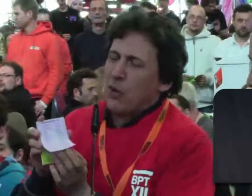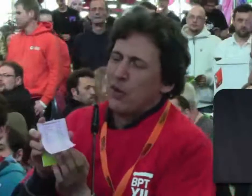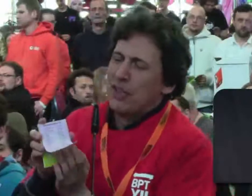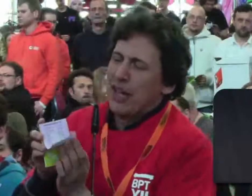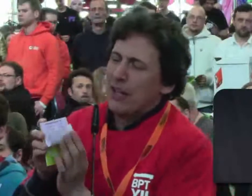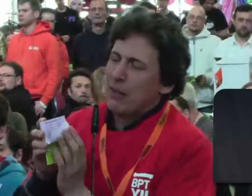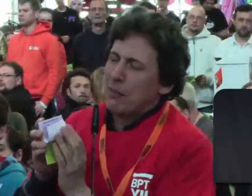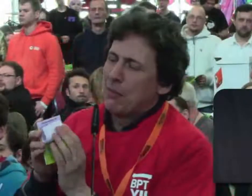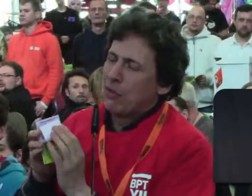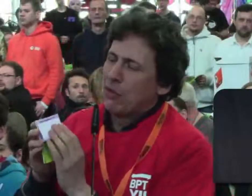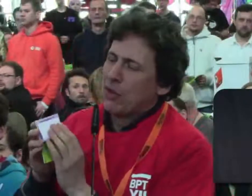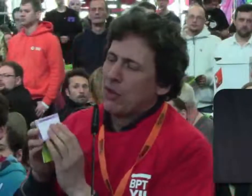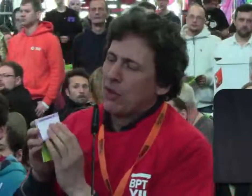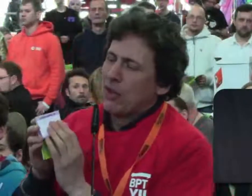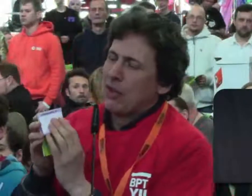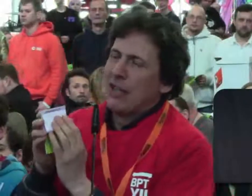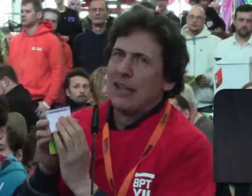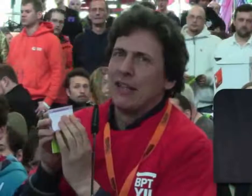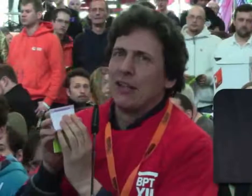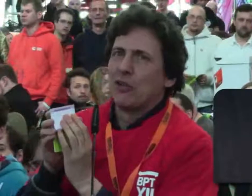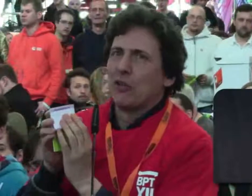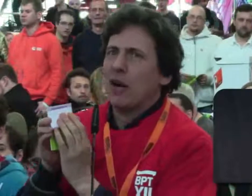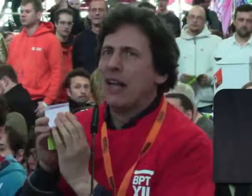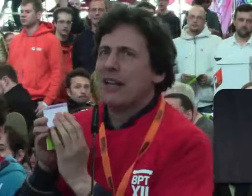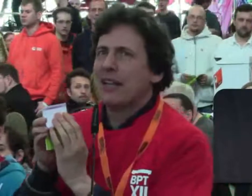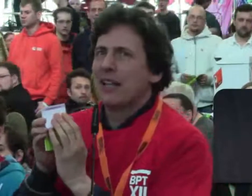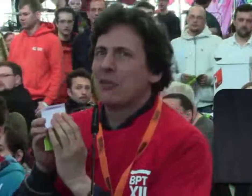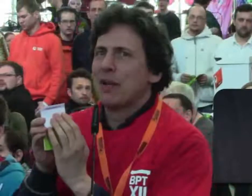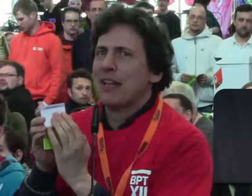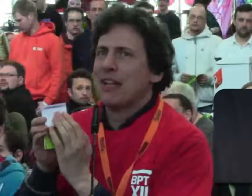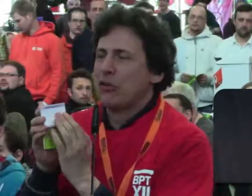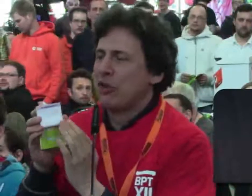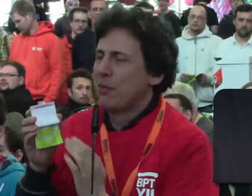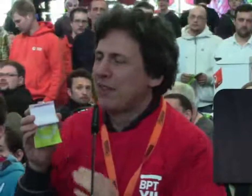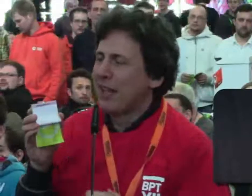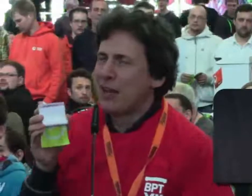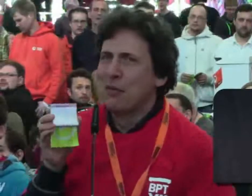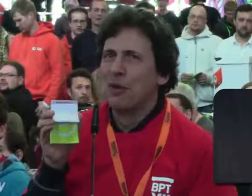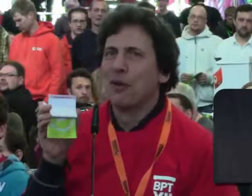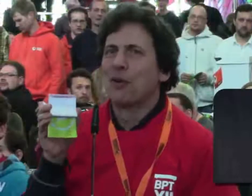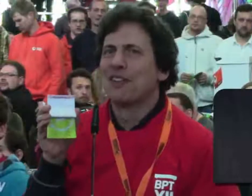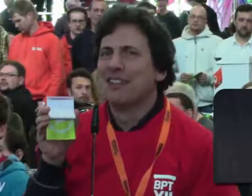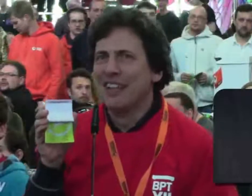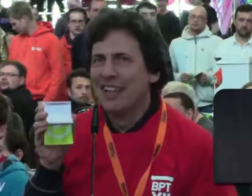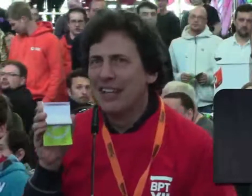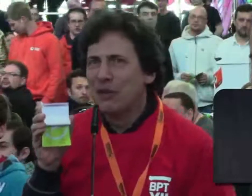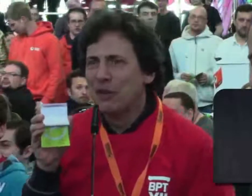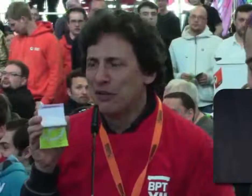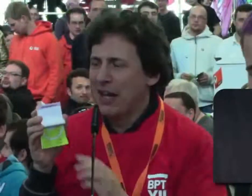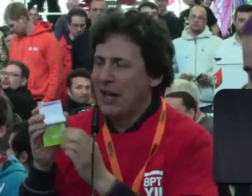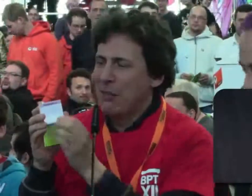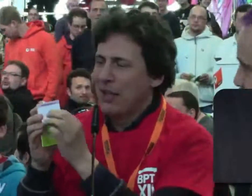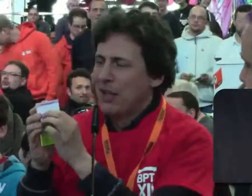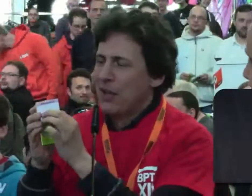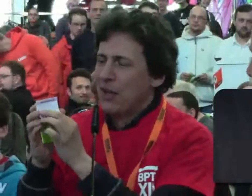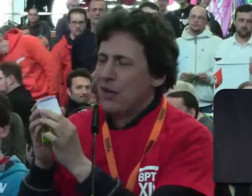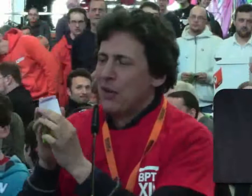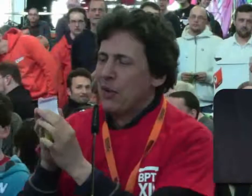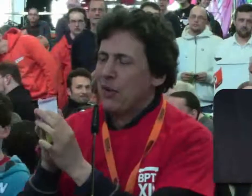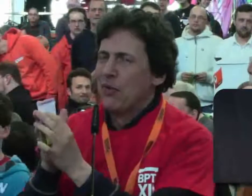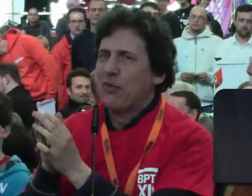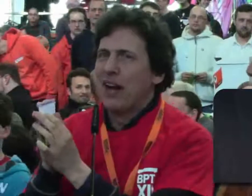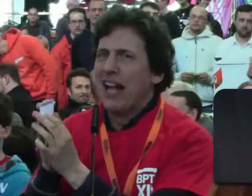und dann legt er das so an dass man die Stimmzettel Nummer noch sieht und die Farbe